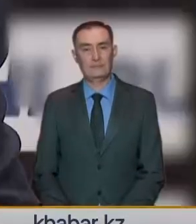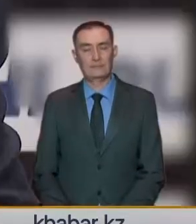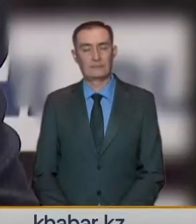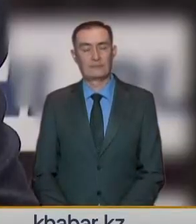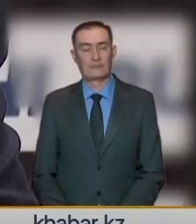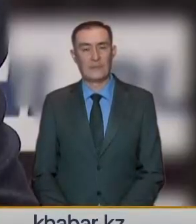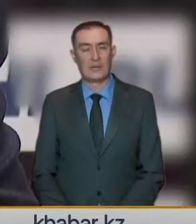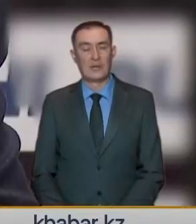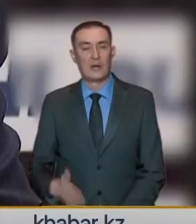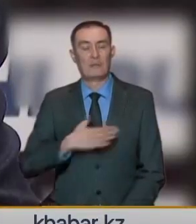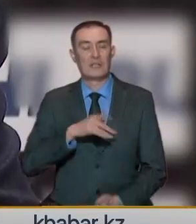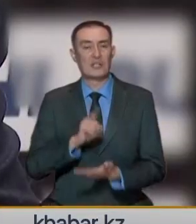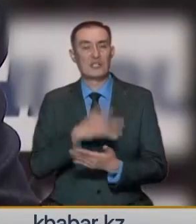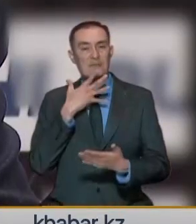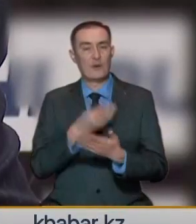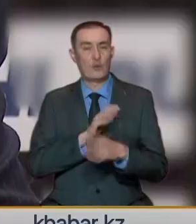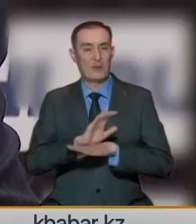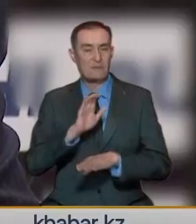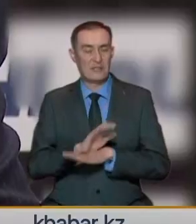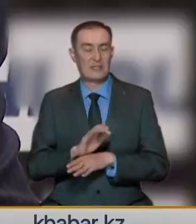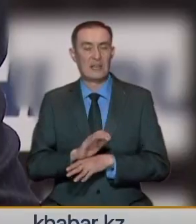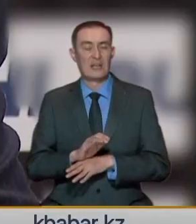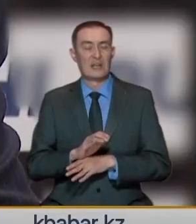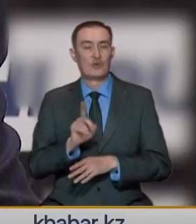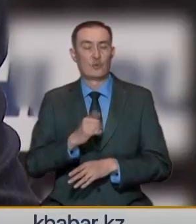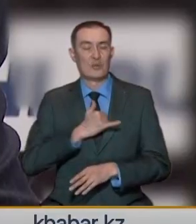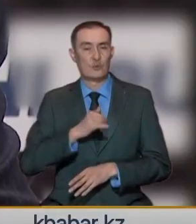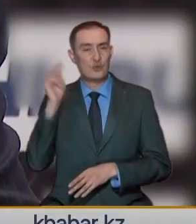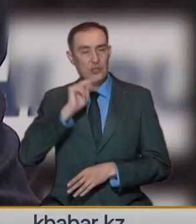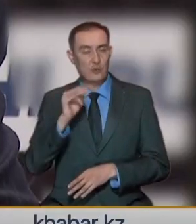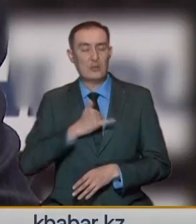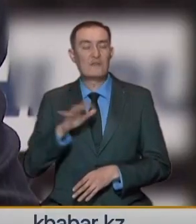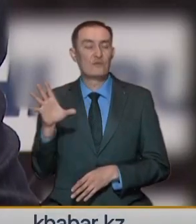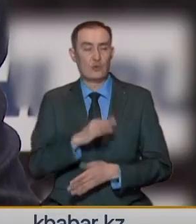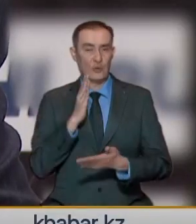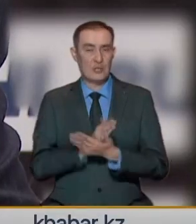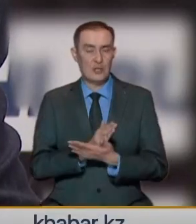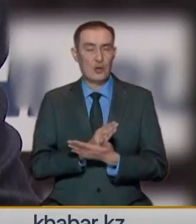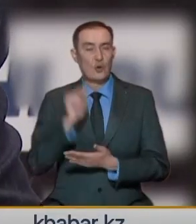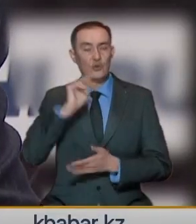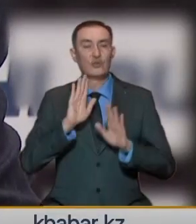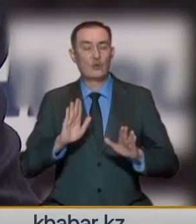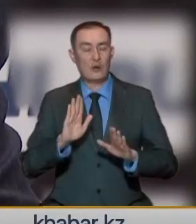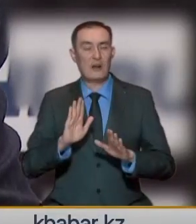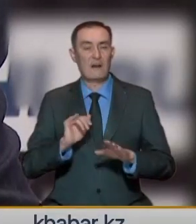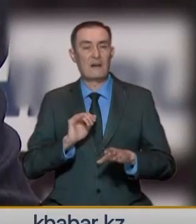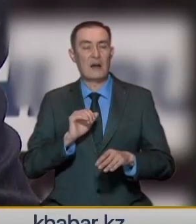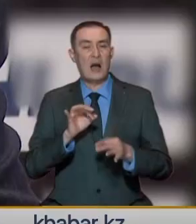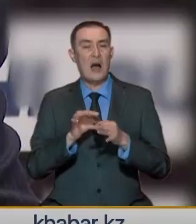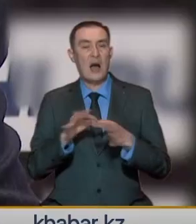Нам нужно свое производить, свое делать, учиться, с учетом того, что у нас есть абсолютно все, учиться не только производить